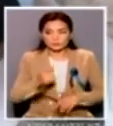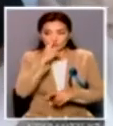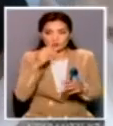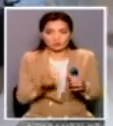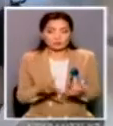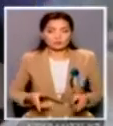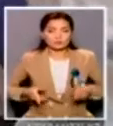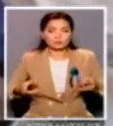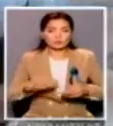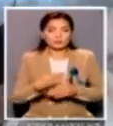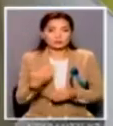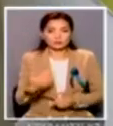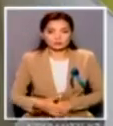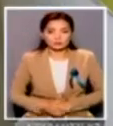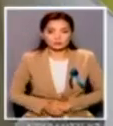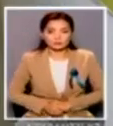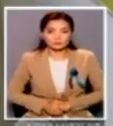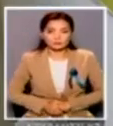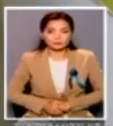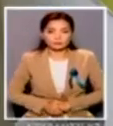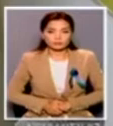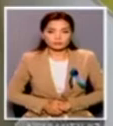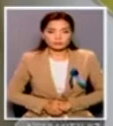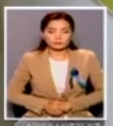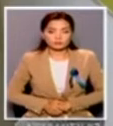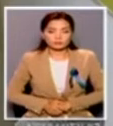бригада выезжает с опозданием.